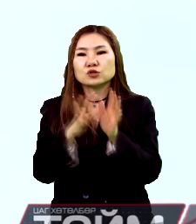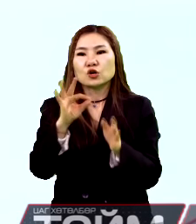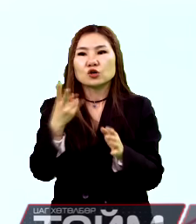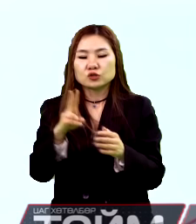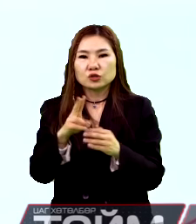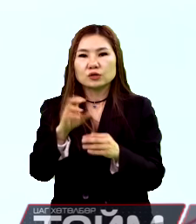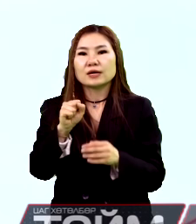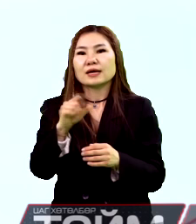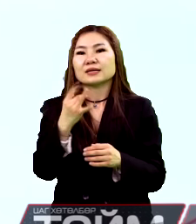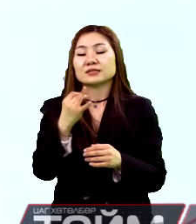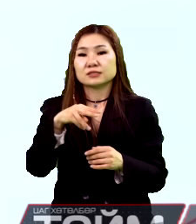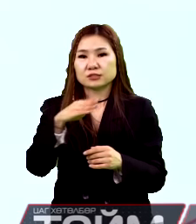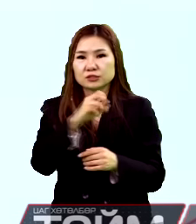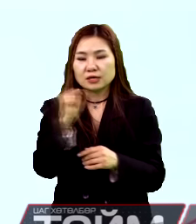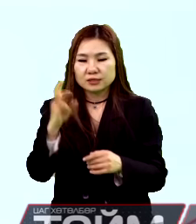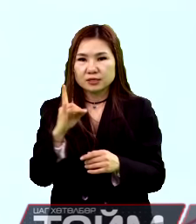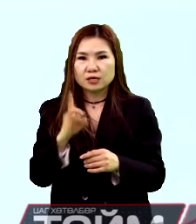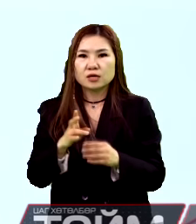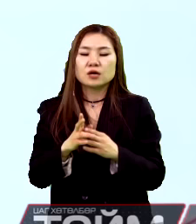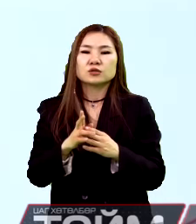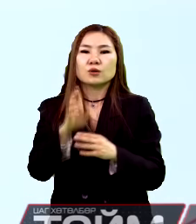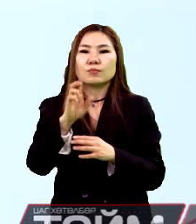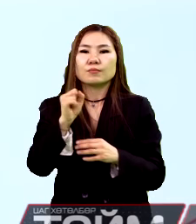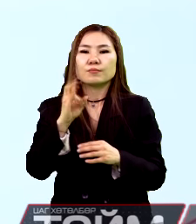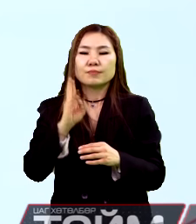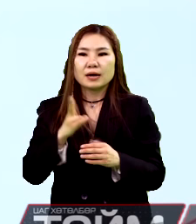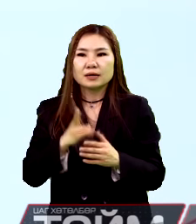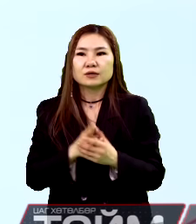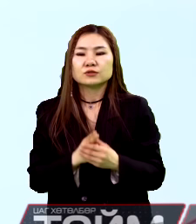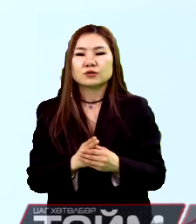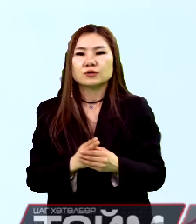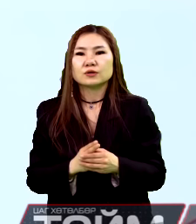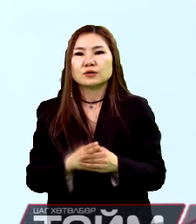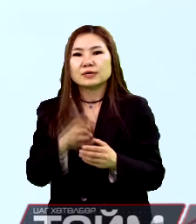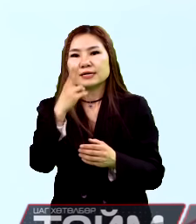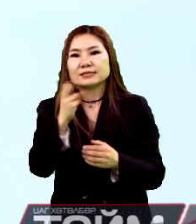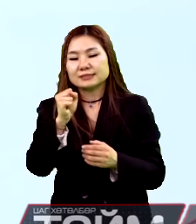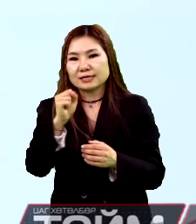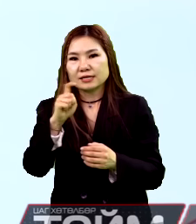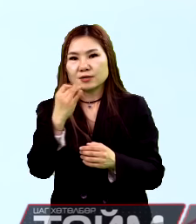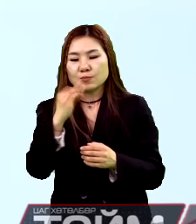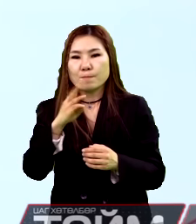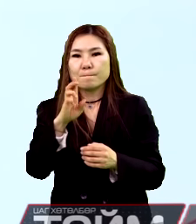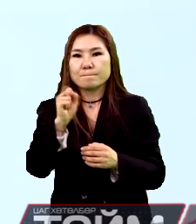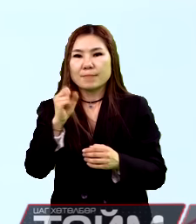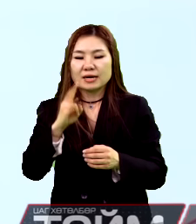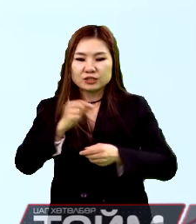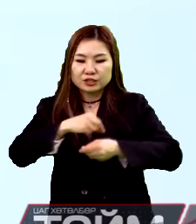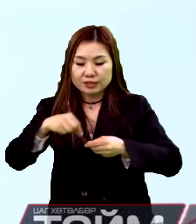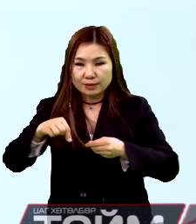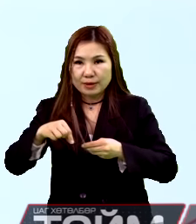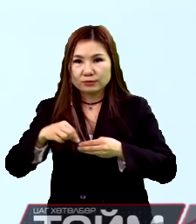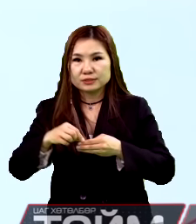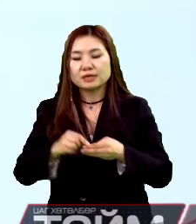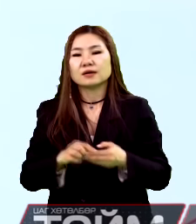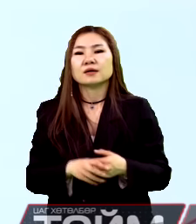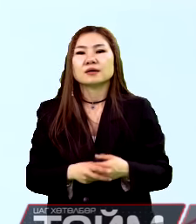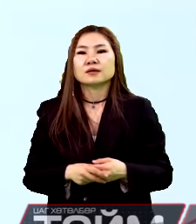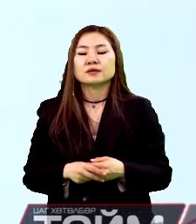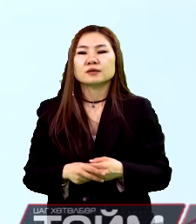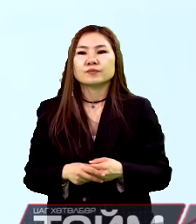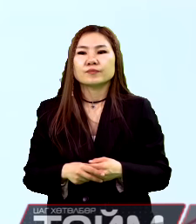өдөр Арилжааны банкнд долларын хугацаатай хадгаламж болон цахим банкны үйлчилгээ авах гэрээ байгуулсан